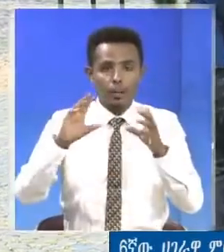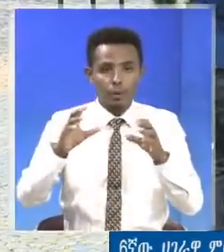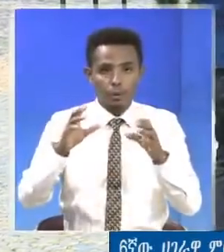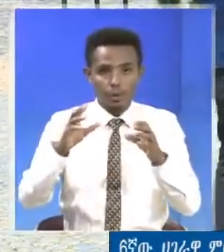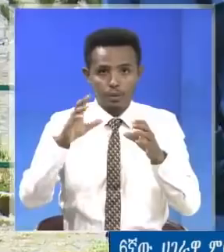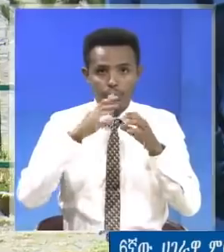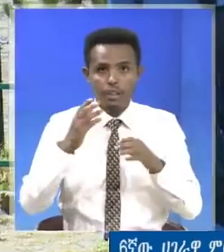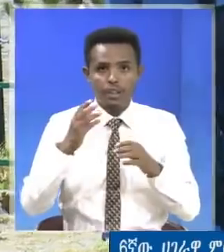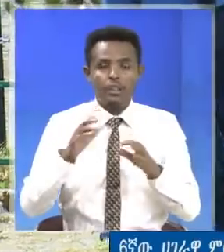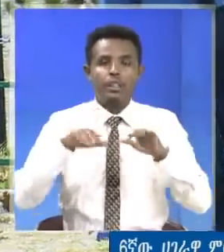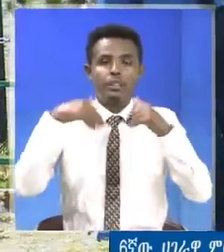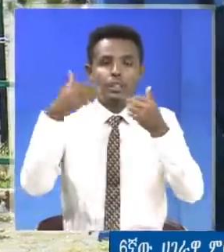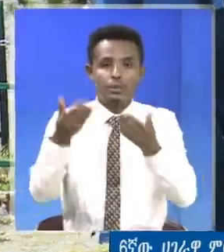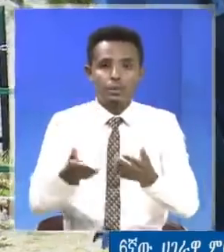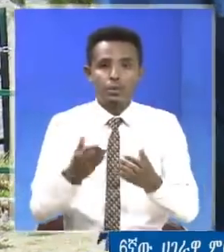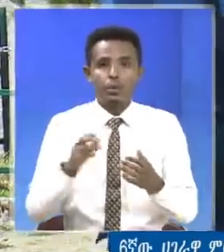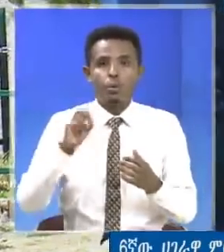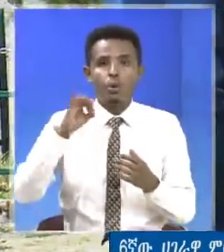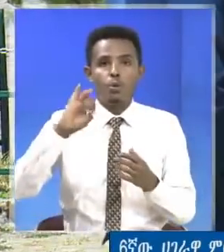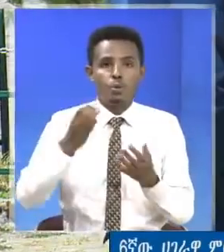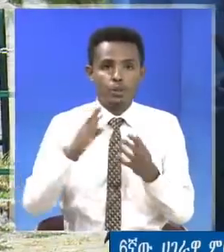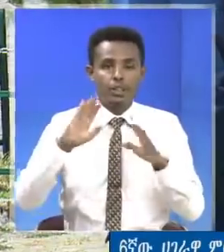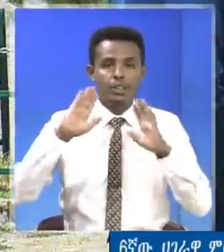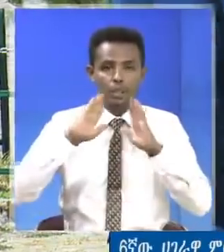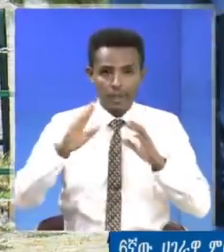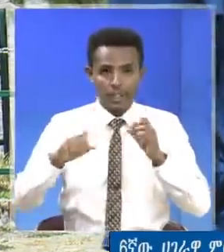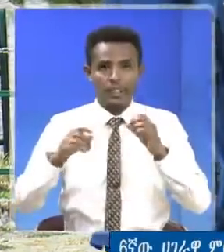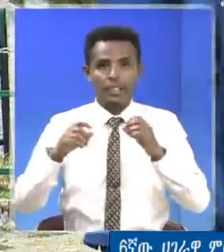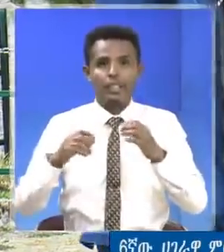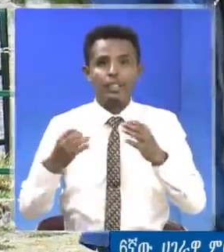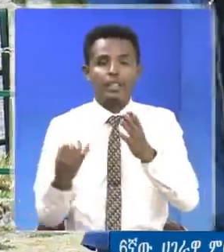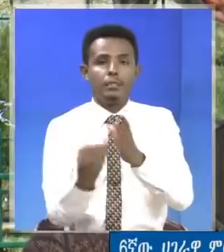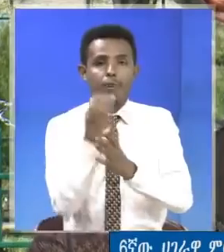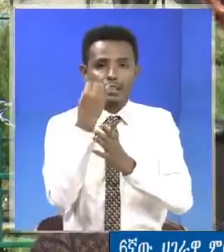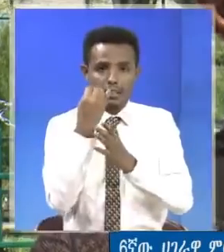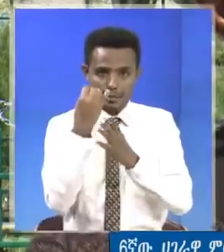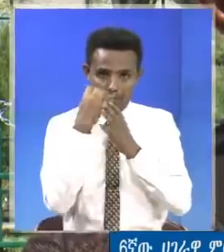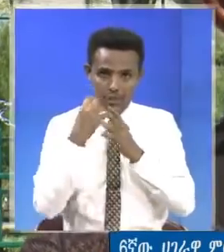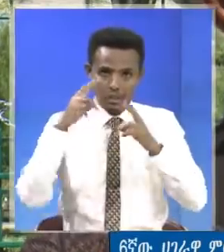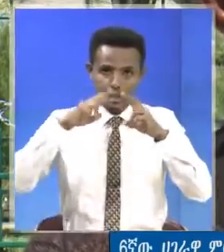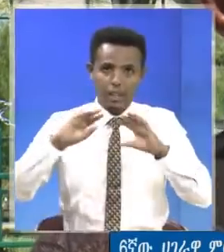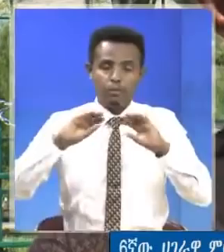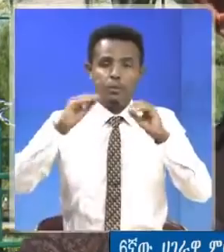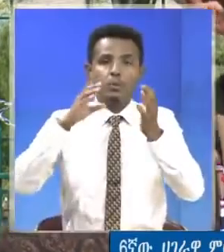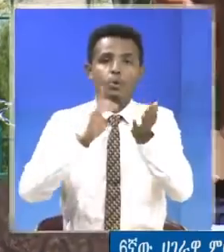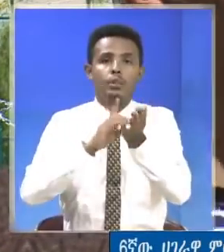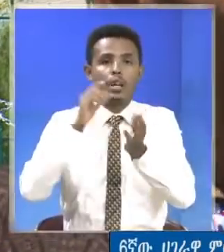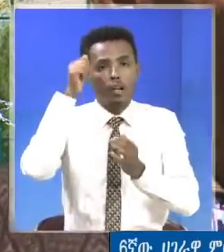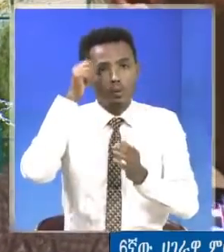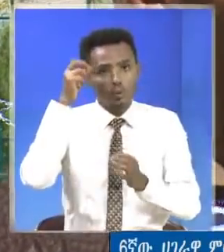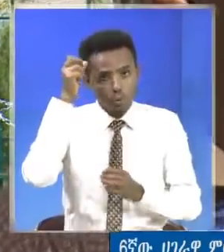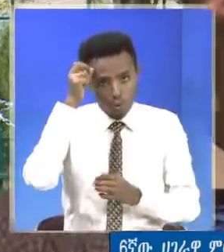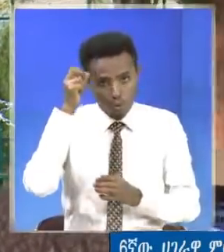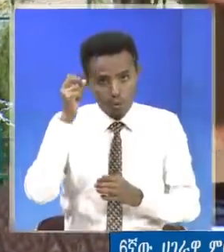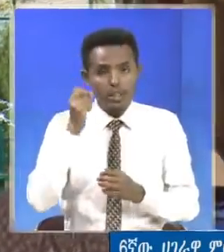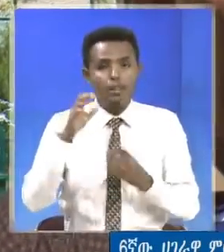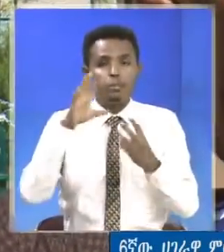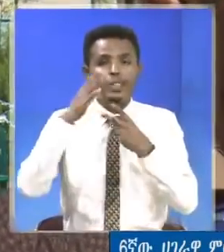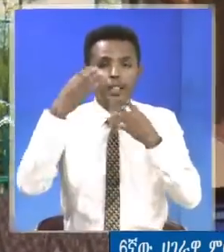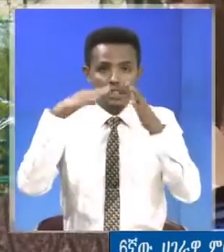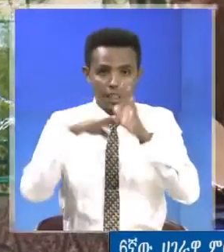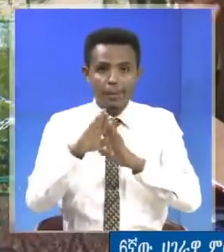በወሎ ዩኒቨርሲቲ የሰላምና የልማት ጥናት መምህር ዶክተር አለዩ ውዱ። አሁን ወደ ምርጫ ስንገባ ያለፉ